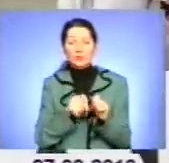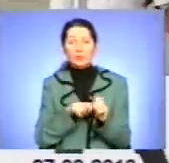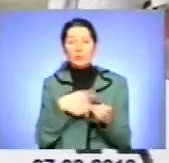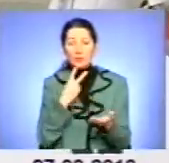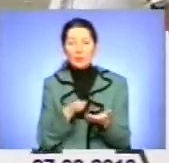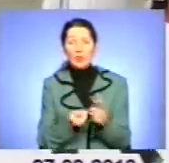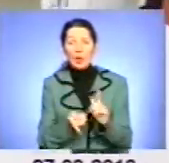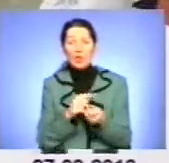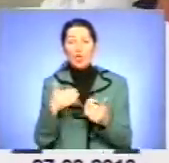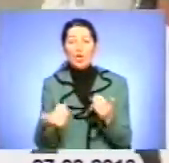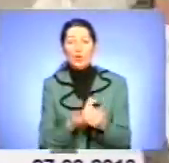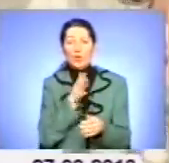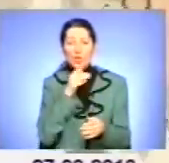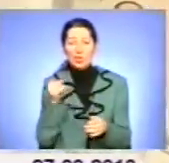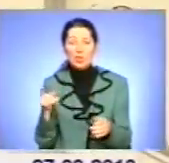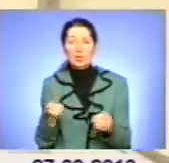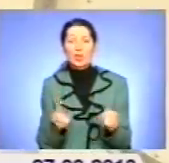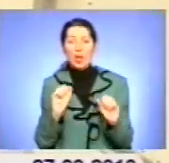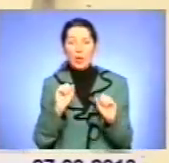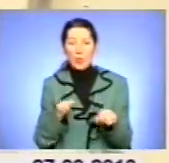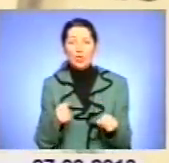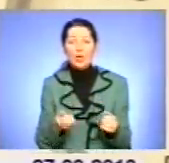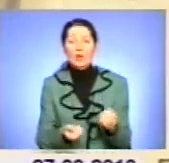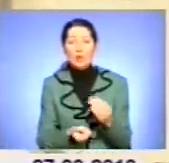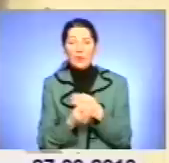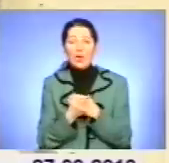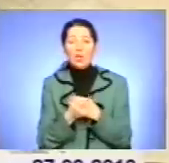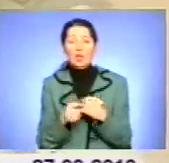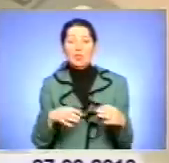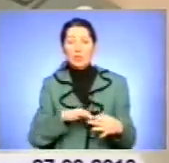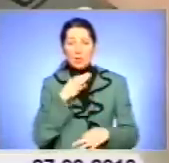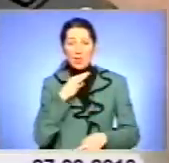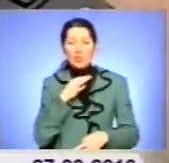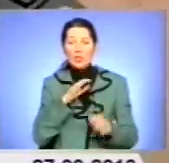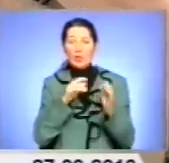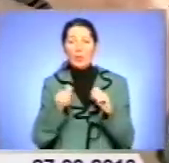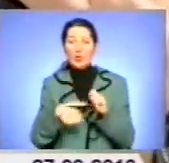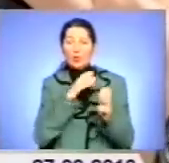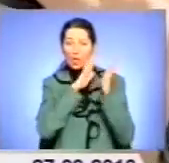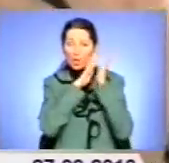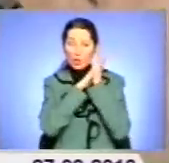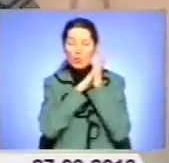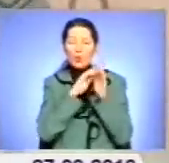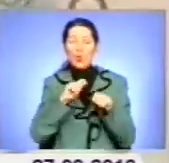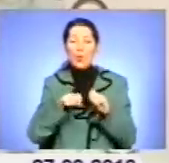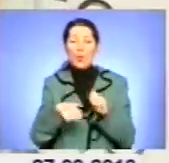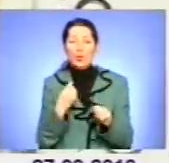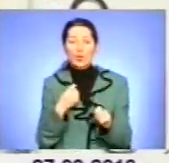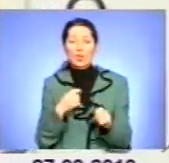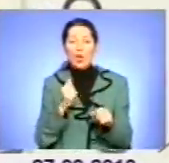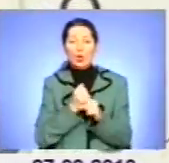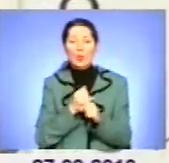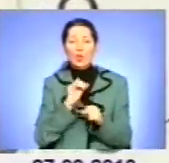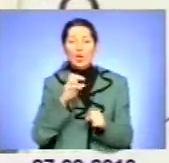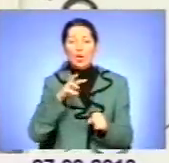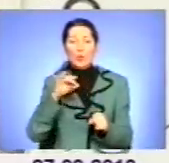час здатний викликати стреси, порушення сну, збій у роботі імунної та серцево-судинної системи, а також проблеми